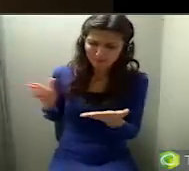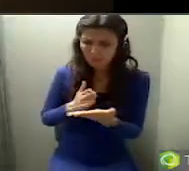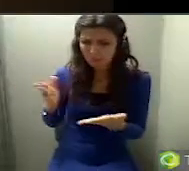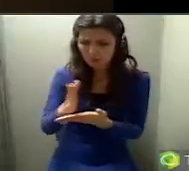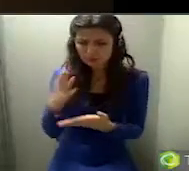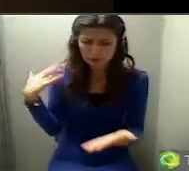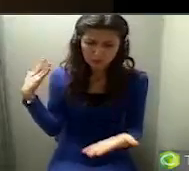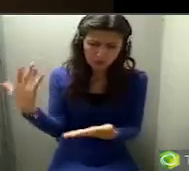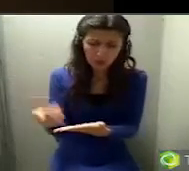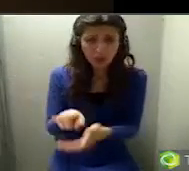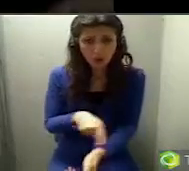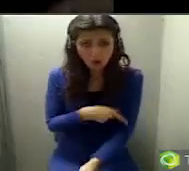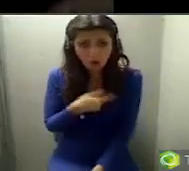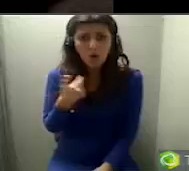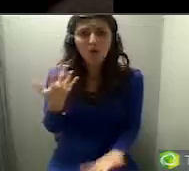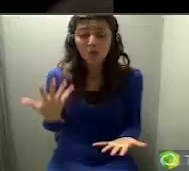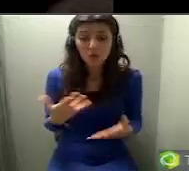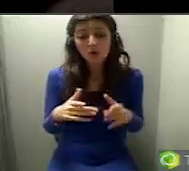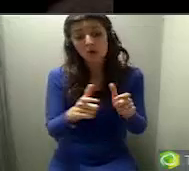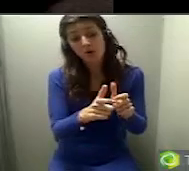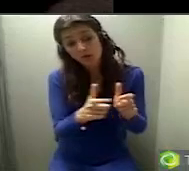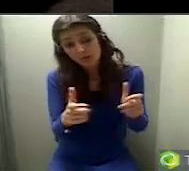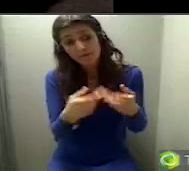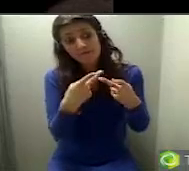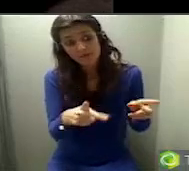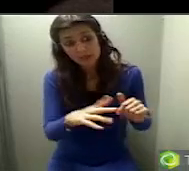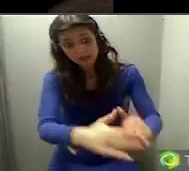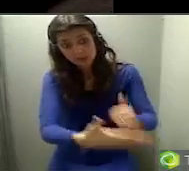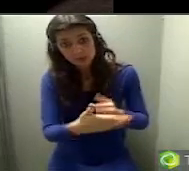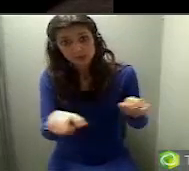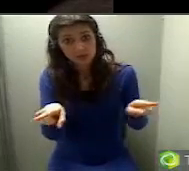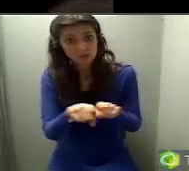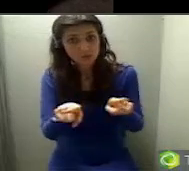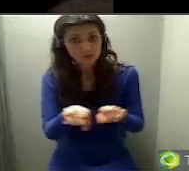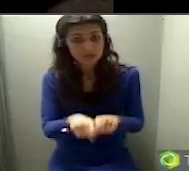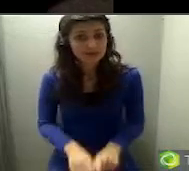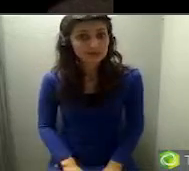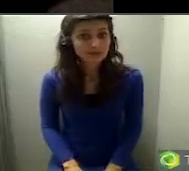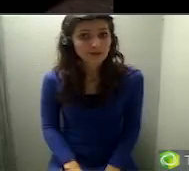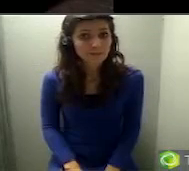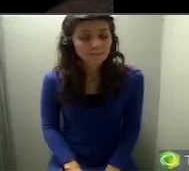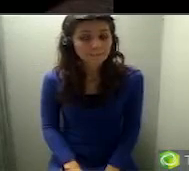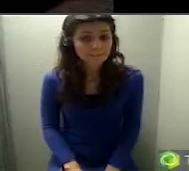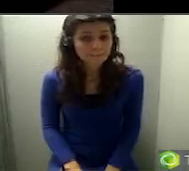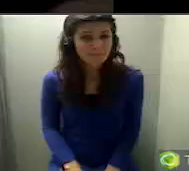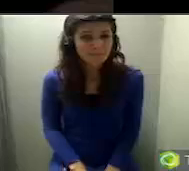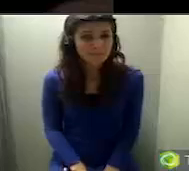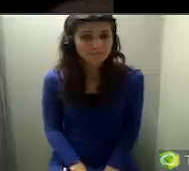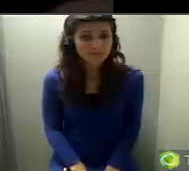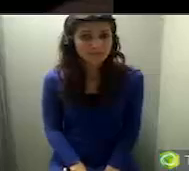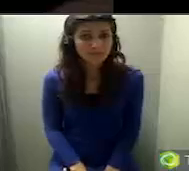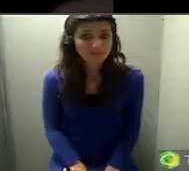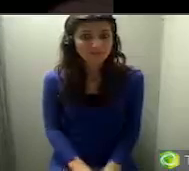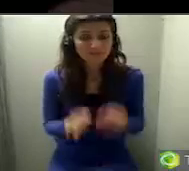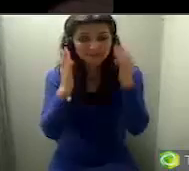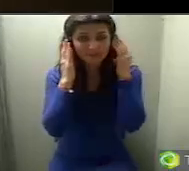qui nous soutient grandement, ainsi que l'établissement, la direction de l'établissement dans lequel nous travaillons. Et je passe